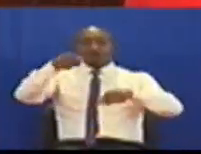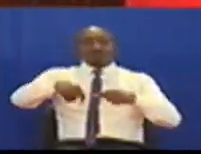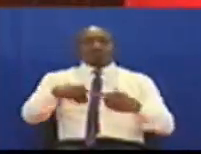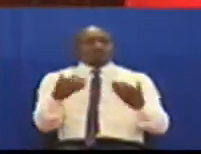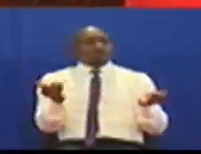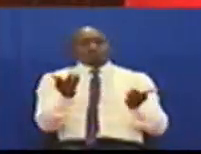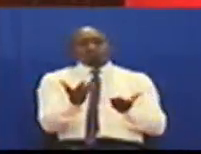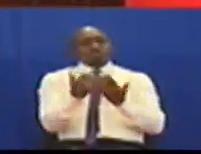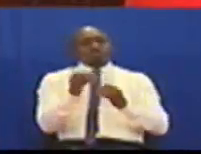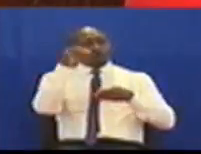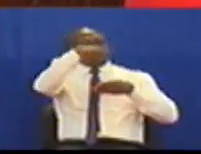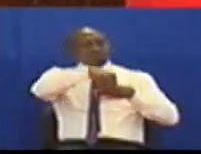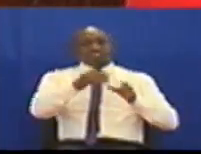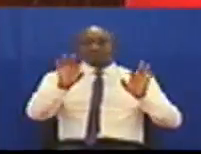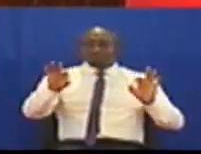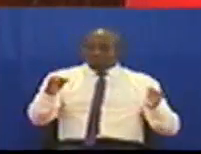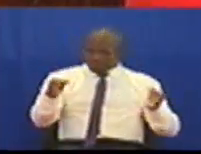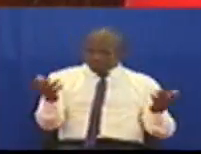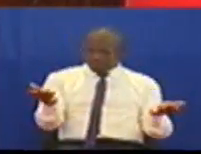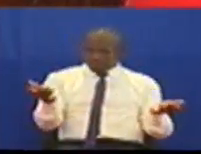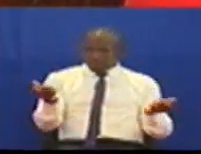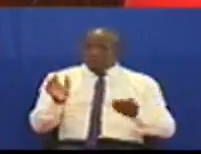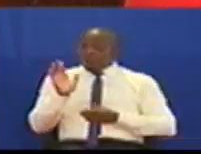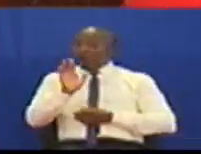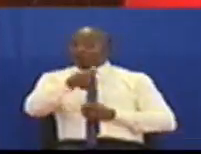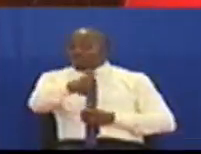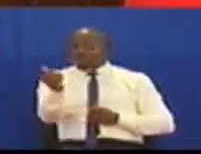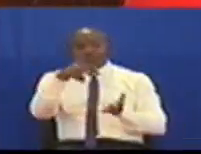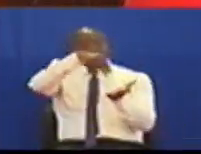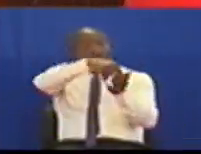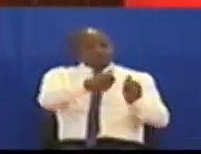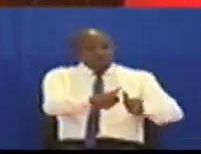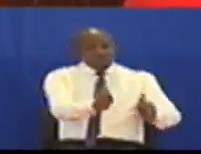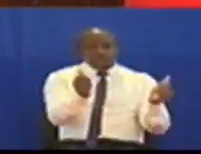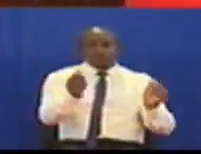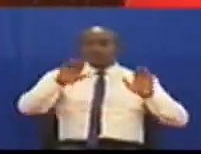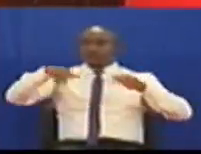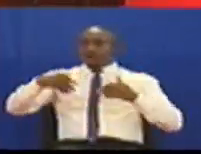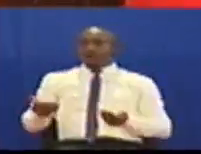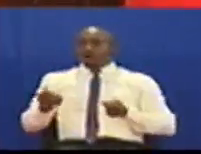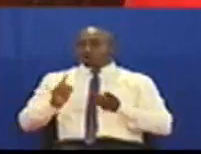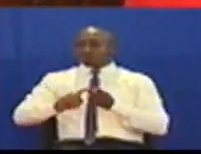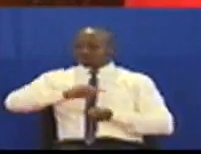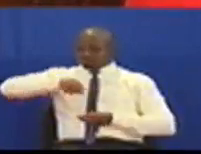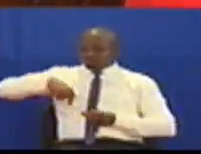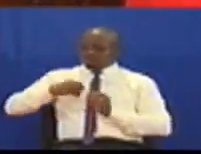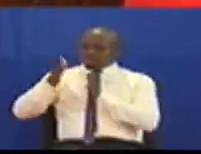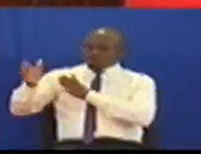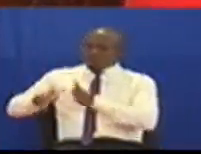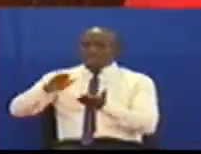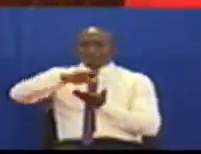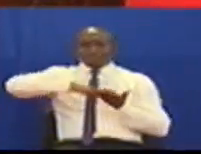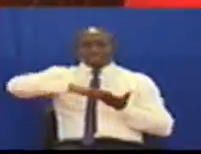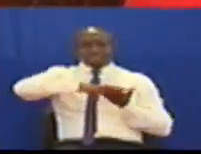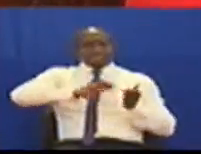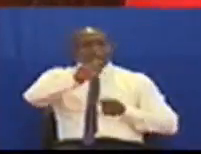kuwa accommodate vipi, aidha wao wenyewe wasimame au tuweke misingi